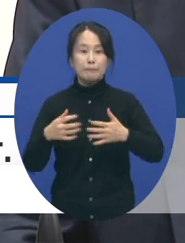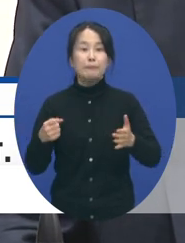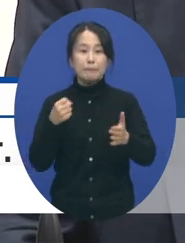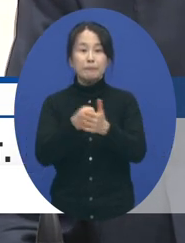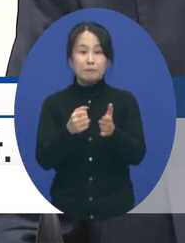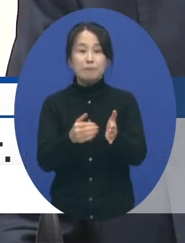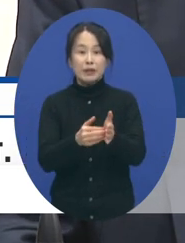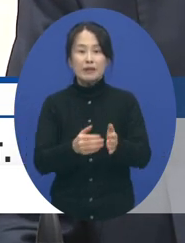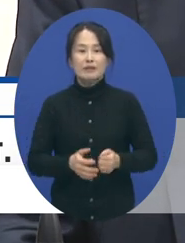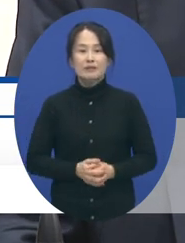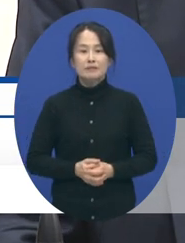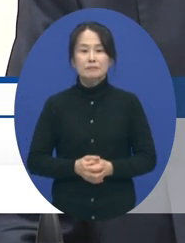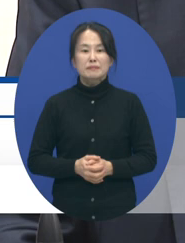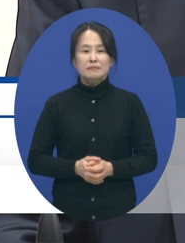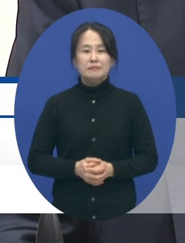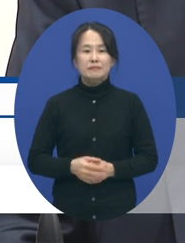이끌어주셨습니다.